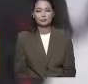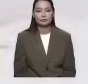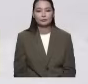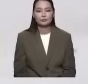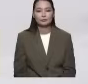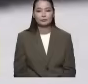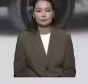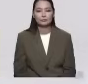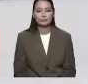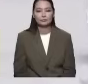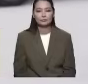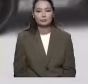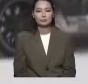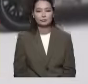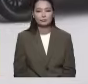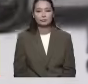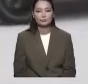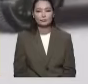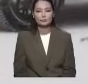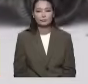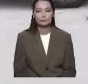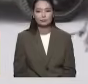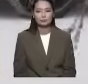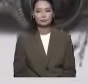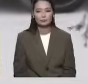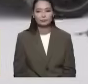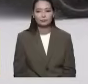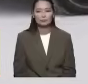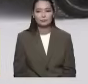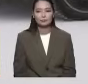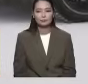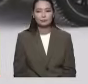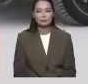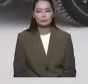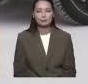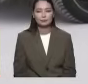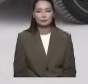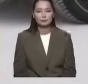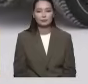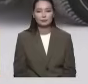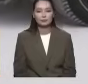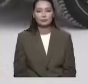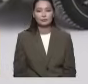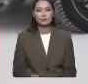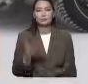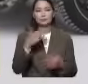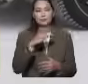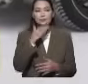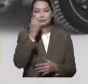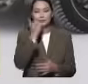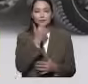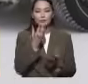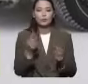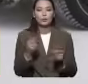менде. Жақсы болсын. Жүріңіз, аялдамаға дейін апарып тастайын. Жақсы, жақсы. Байқап жүріңіз енді. Аха, күн